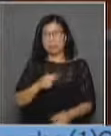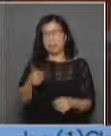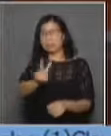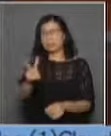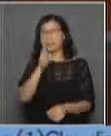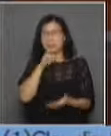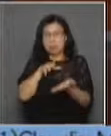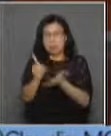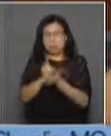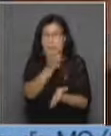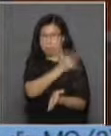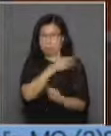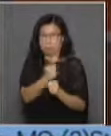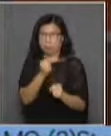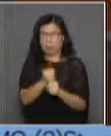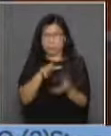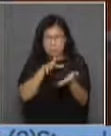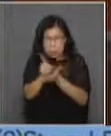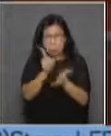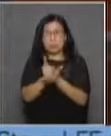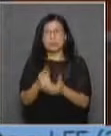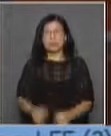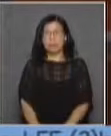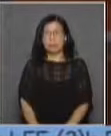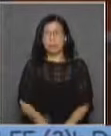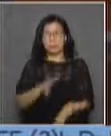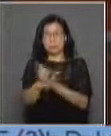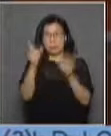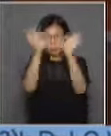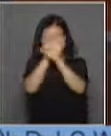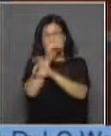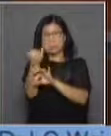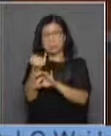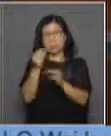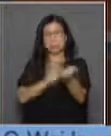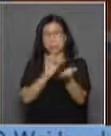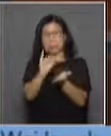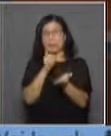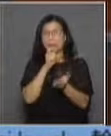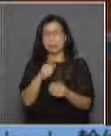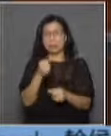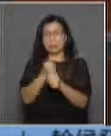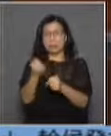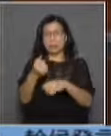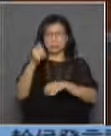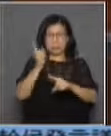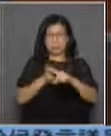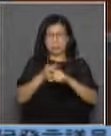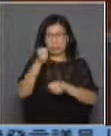專業責任，專業這個的錯誤和這個的失德必須要革職啦。